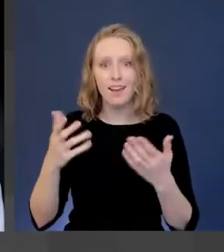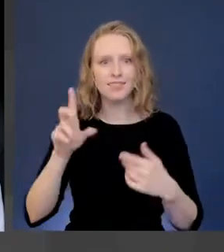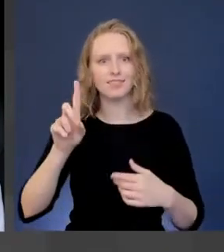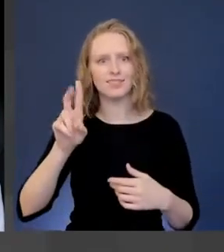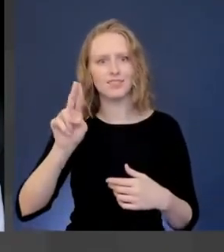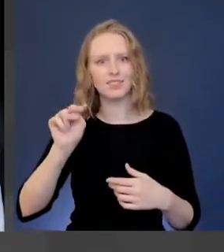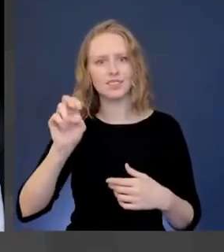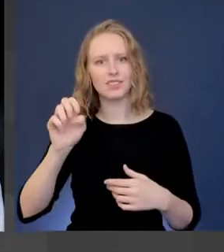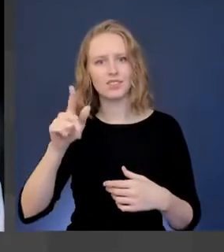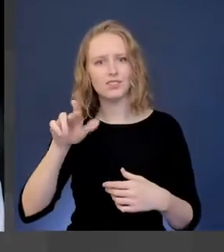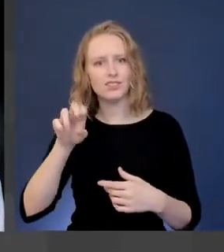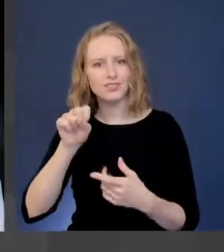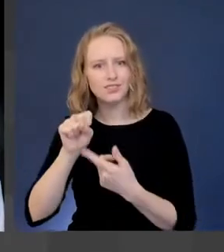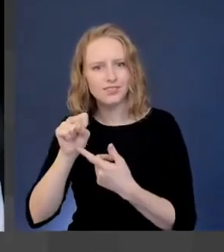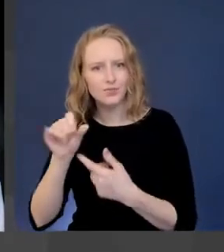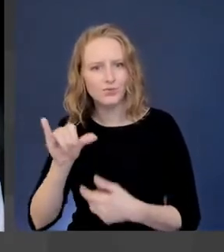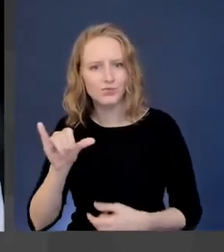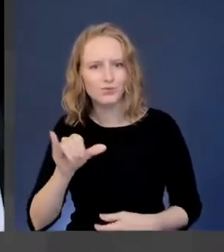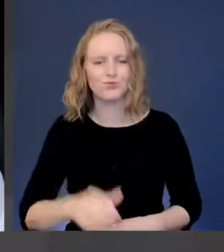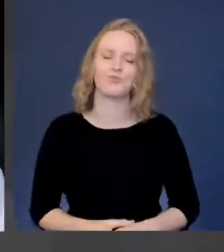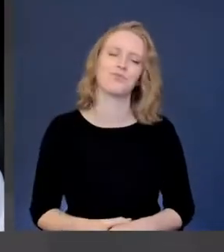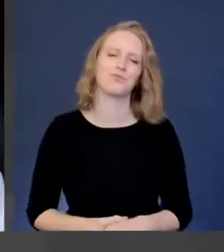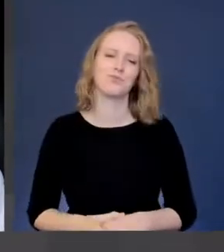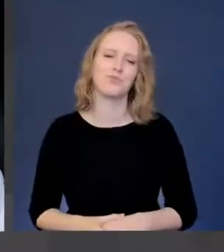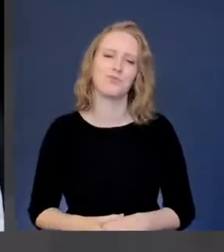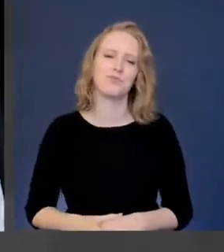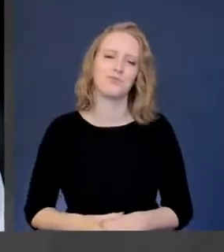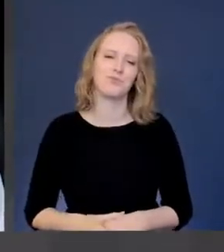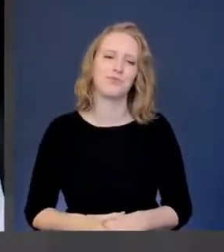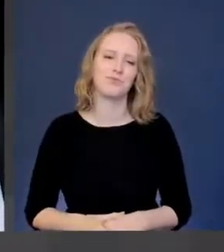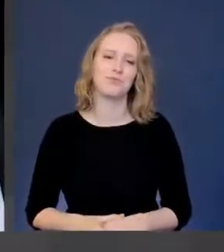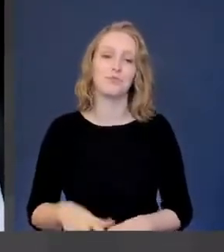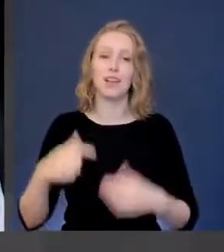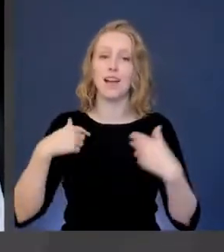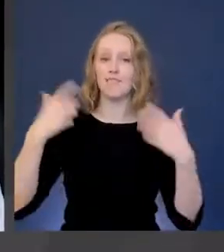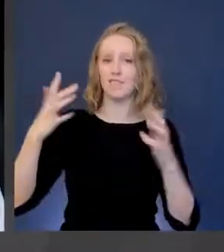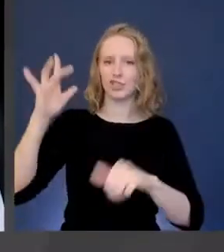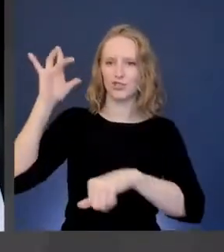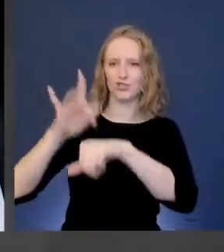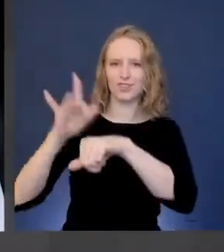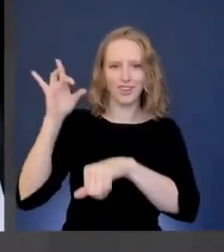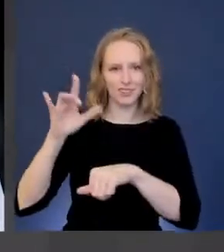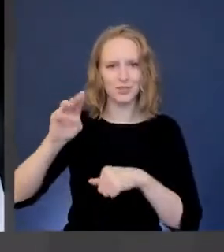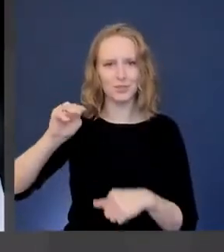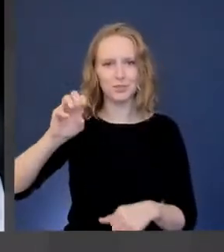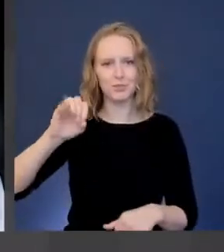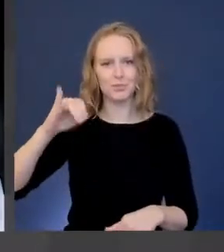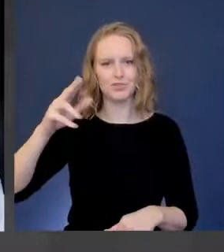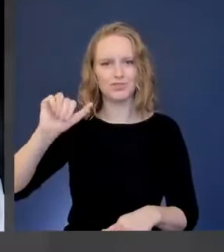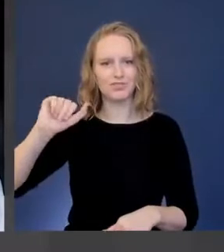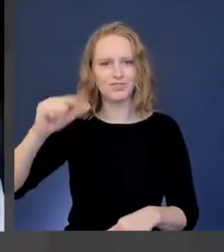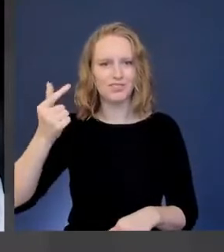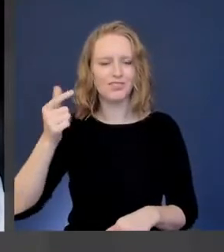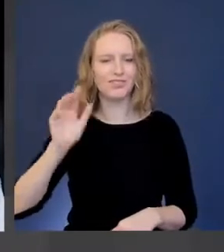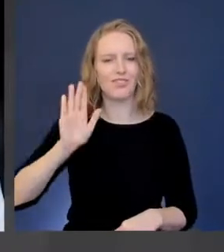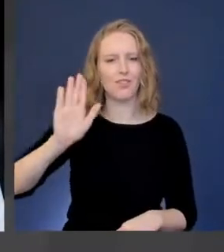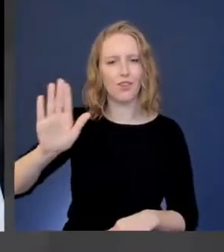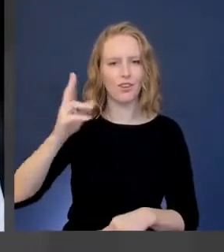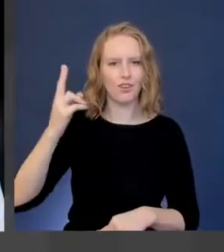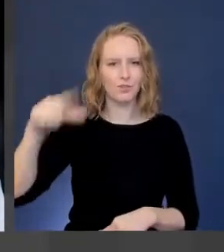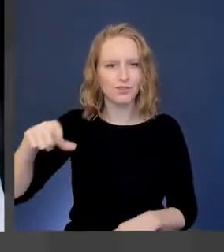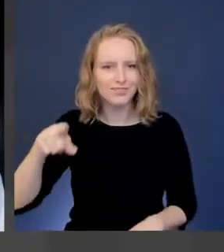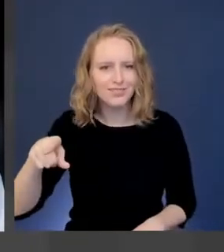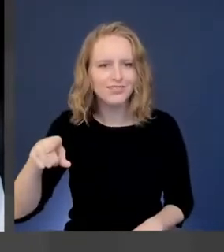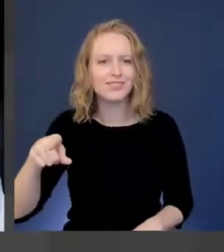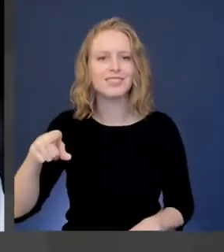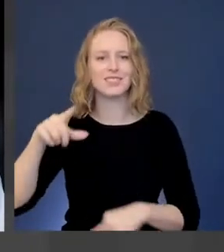ダンジョンズ、さらにはそしてなんとスウェーデンのマインクラフト本社へも行く